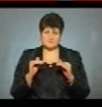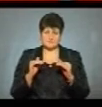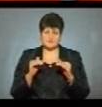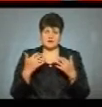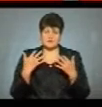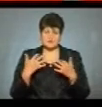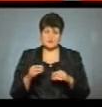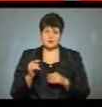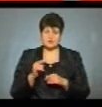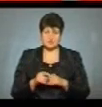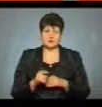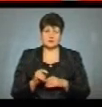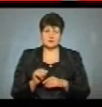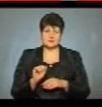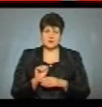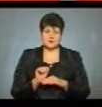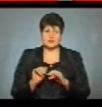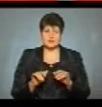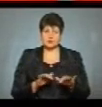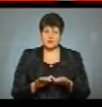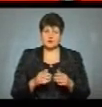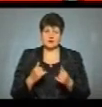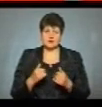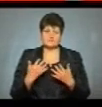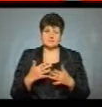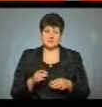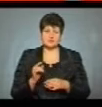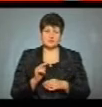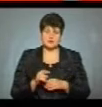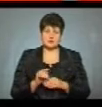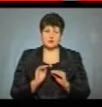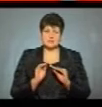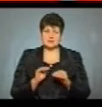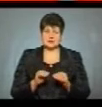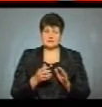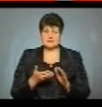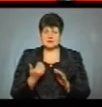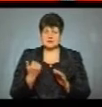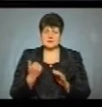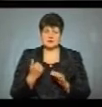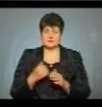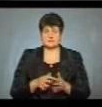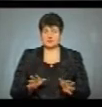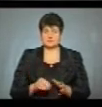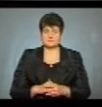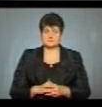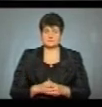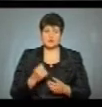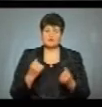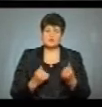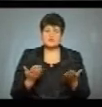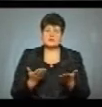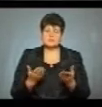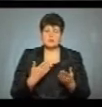вже перекрили рух, і тоді вже встановили, познімали, розтропили і все. Водії, з якими